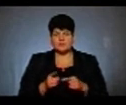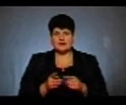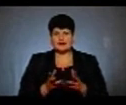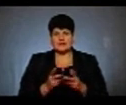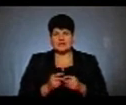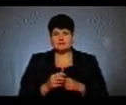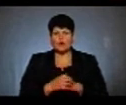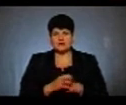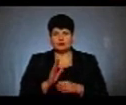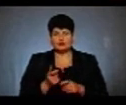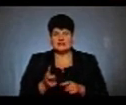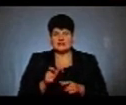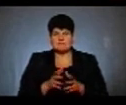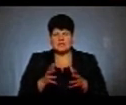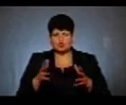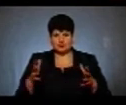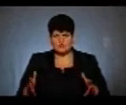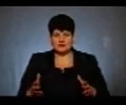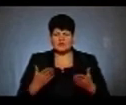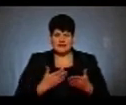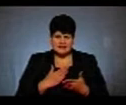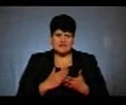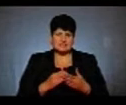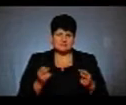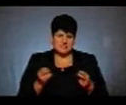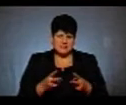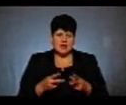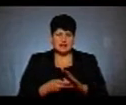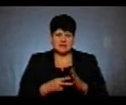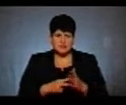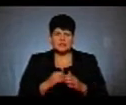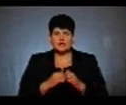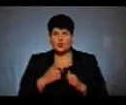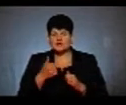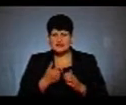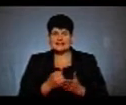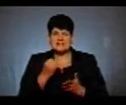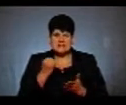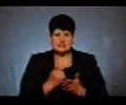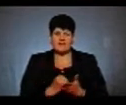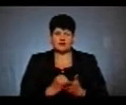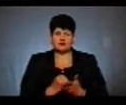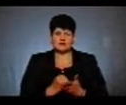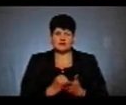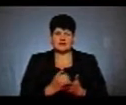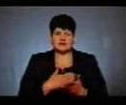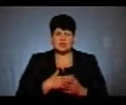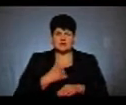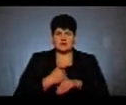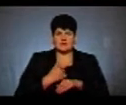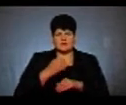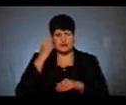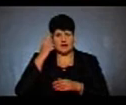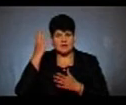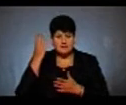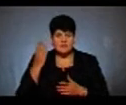збільшуватися. У нас є спеціальний, значить, план протиепідемічних заходів на кожен рік, який затверджується, значить, нашим главком з Києва, в